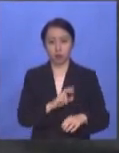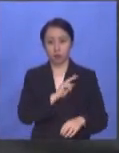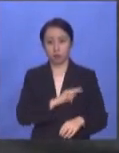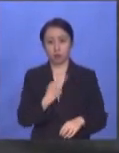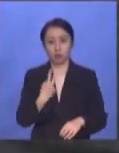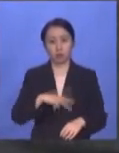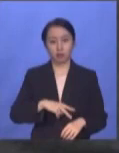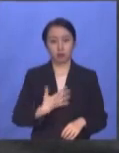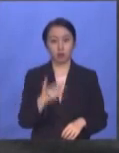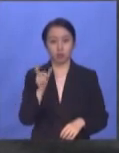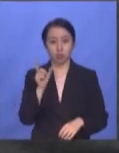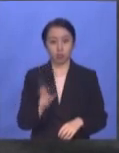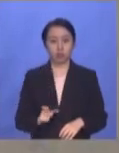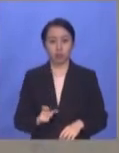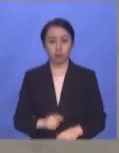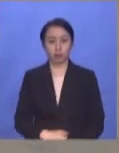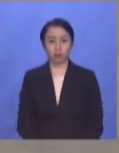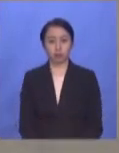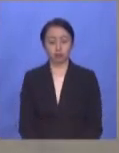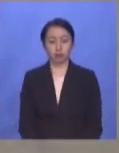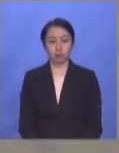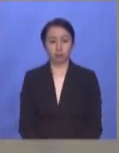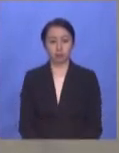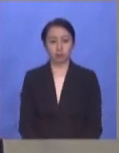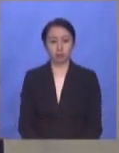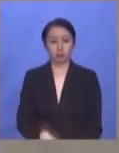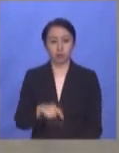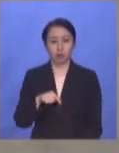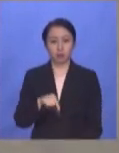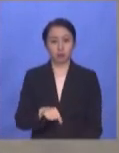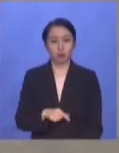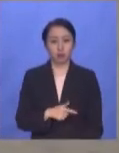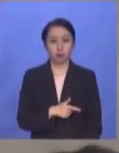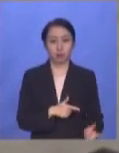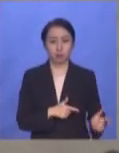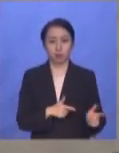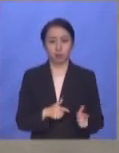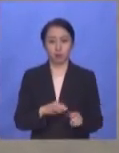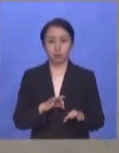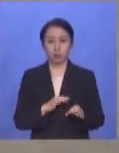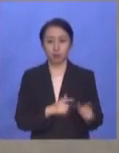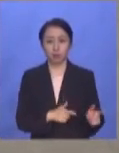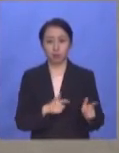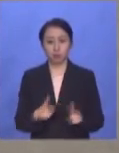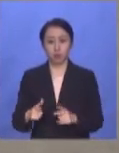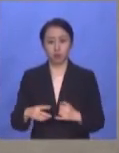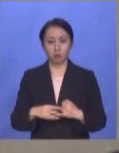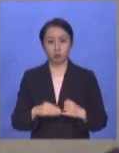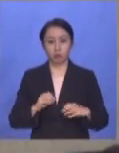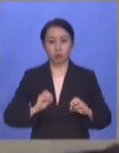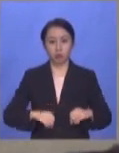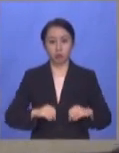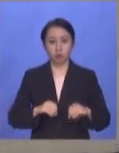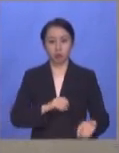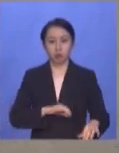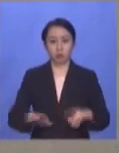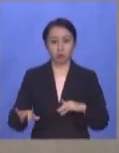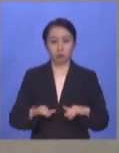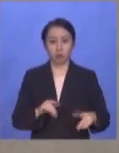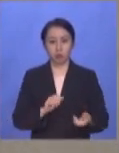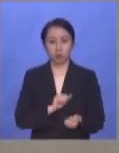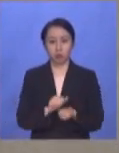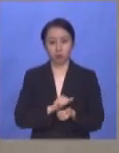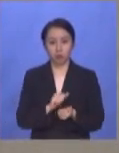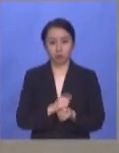работают 25 человек. Здесь идет подготовка к посевным мероприятиям, то есть протравка,